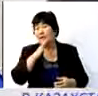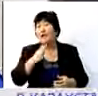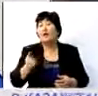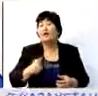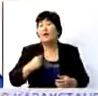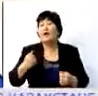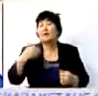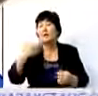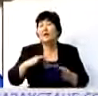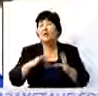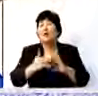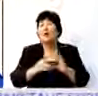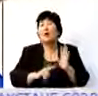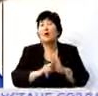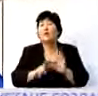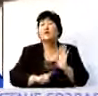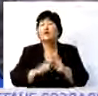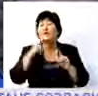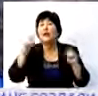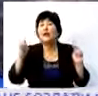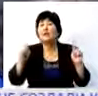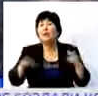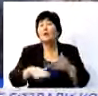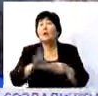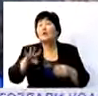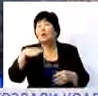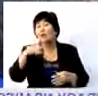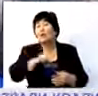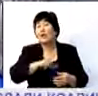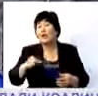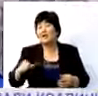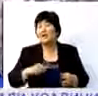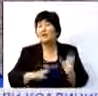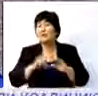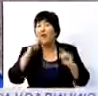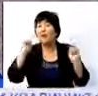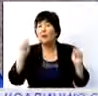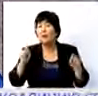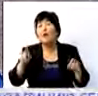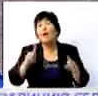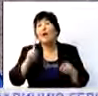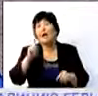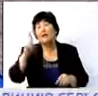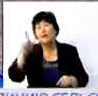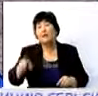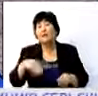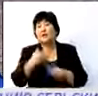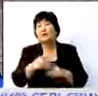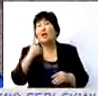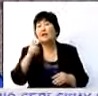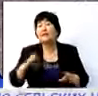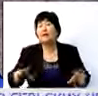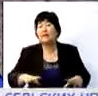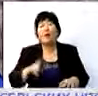армии в родном ауле начал помощником табунщика. Через 4 года сам стал пастухом. В те годы на одного пастуха выделяли по 100